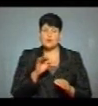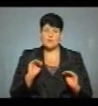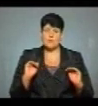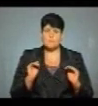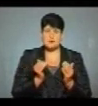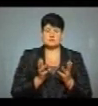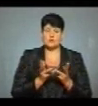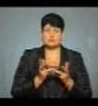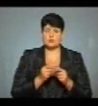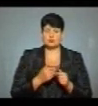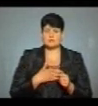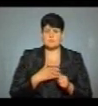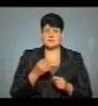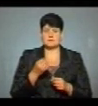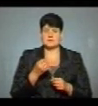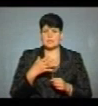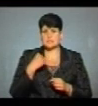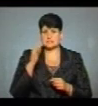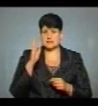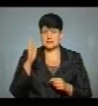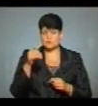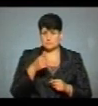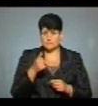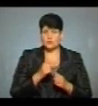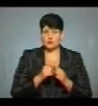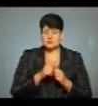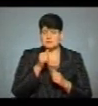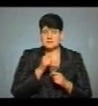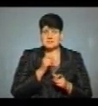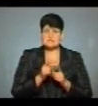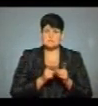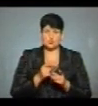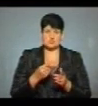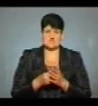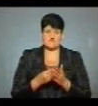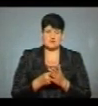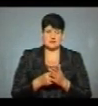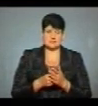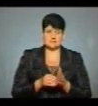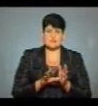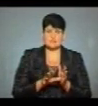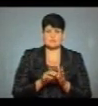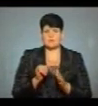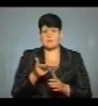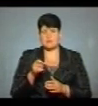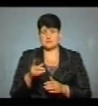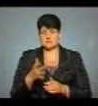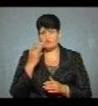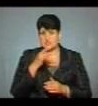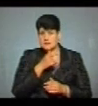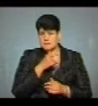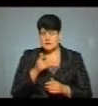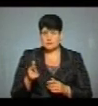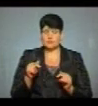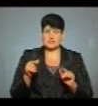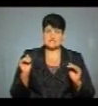обрахунку нами в 15 років наступних. Чому? У нас кожен місяць зараз змінюється вартість електроенергії і газу. Вона в літній період